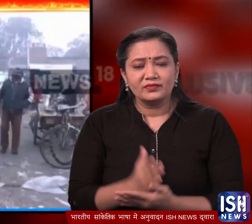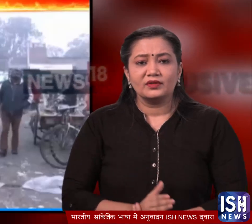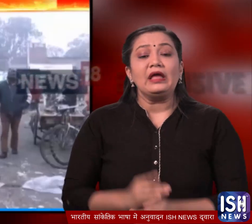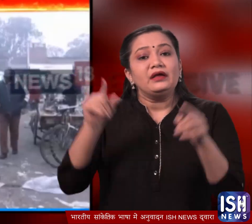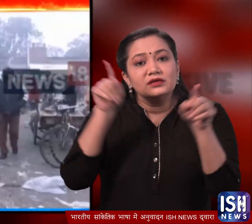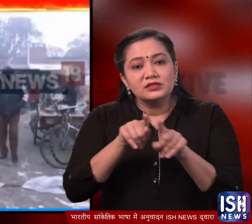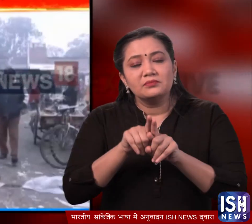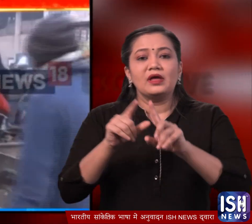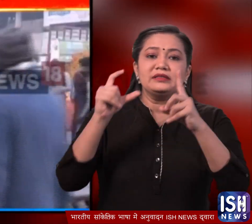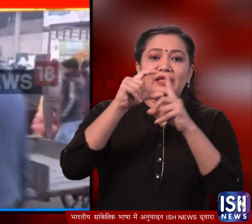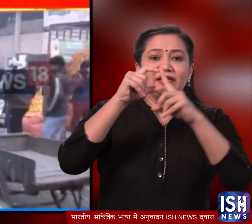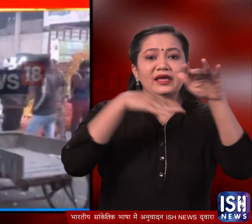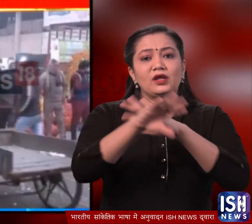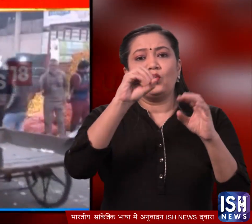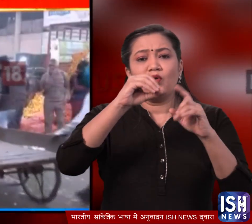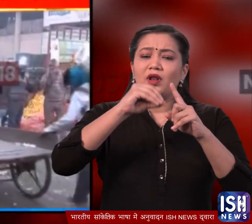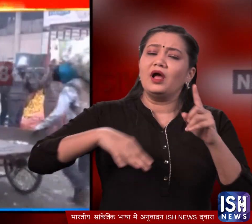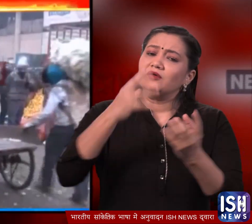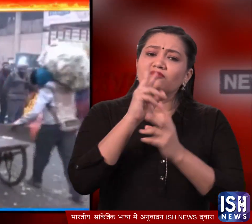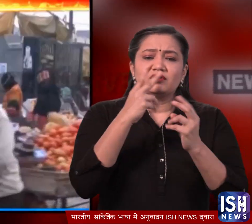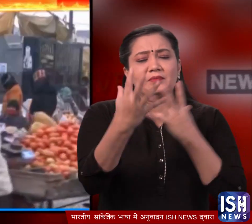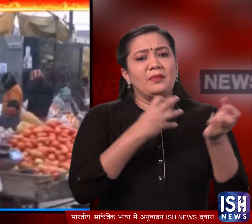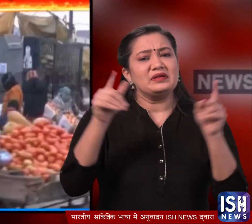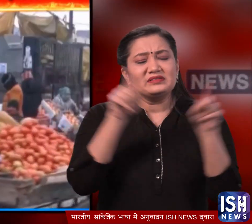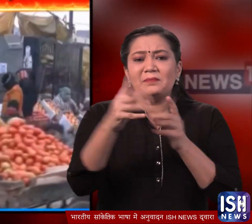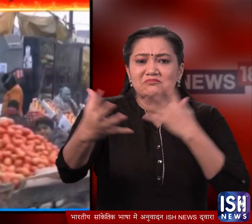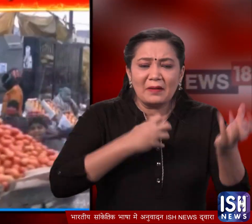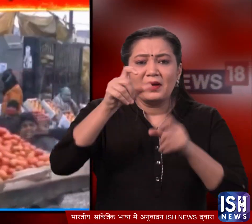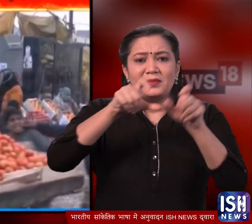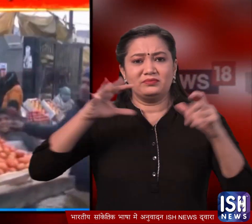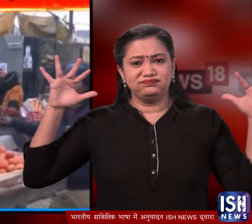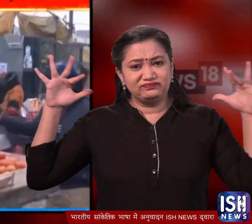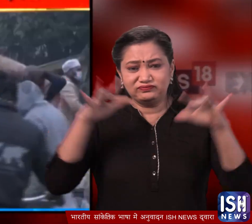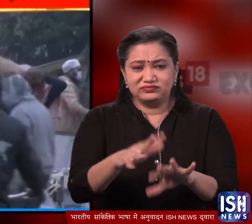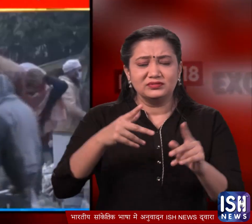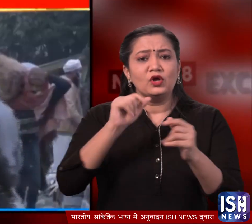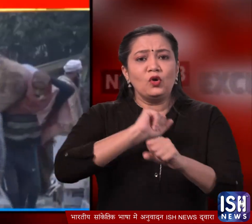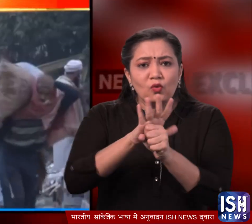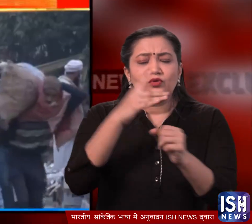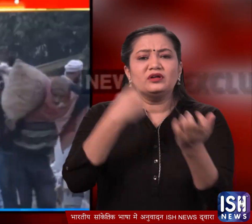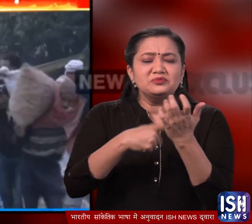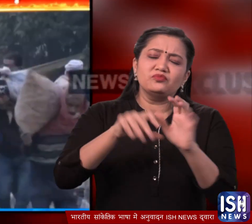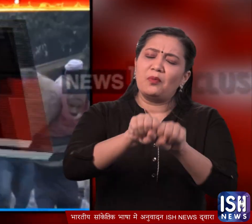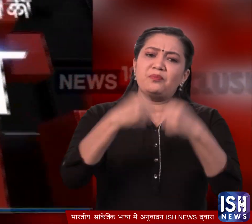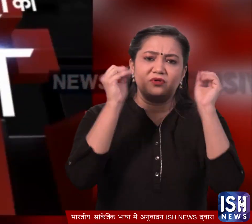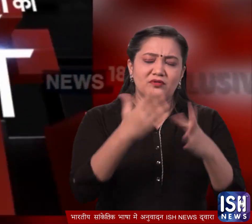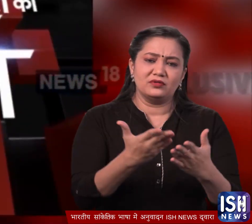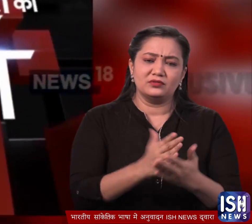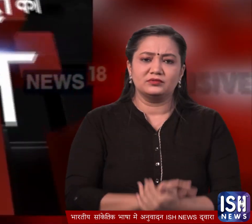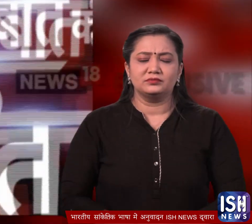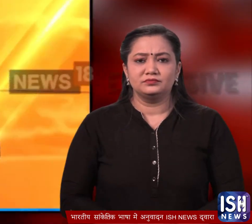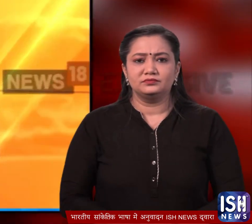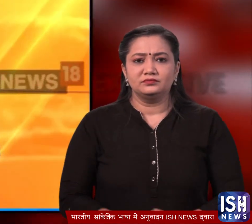कमोबेश कुछ ऐसे ही हालात दिल्ली की ओखला सब्जी मंडी में भी रहे, जहां खरीदारी के लिए जुटी भारी भीड़ ने कोरोना के सारे नियमों को ताक पर रख